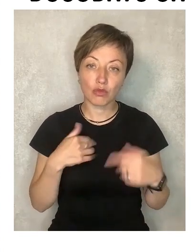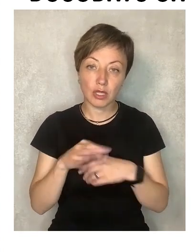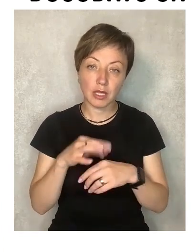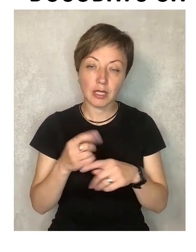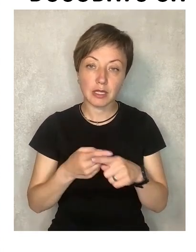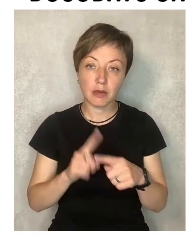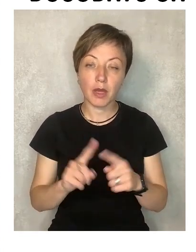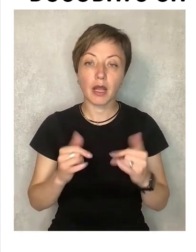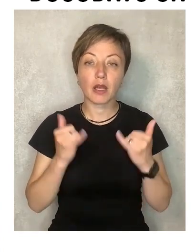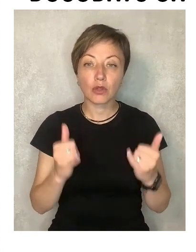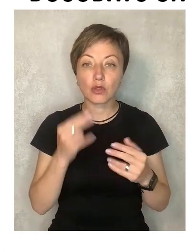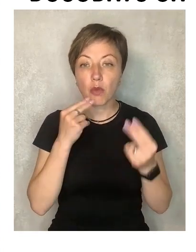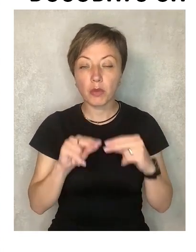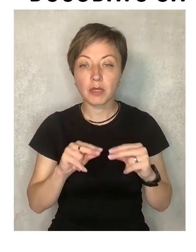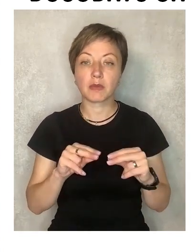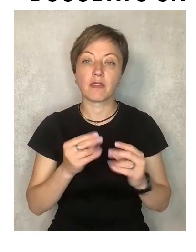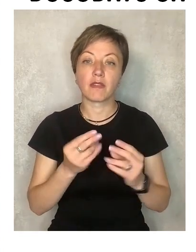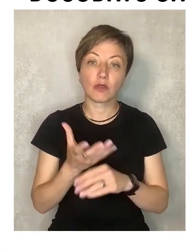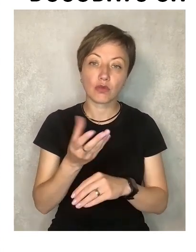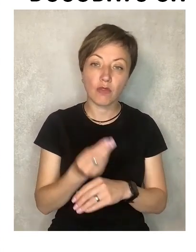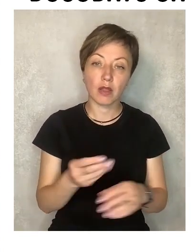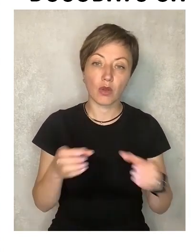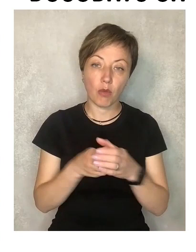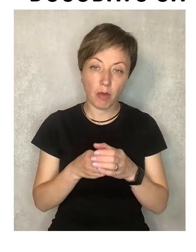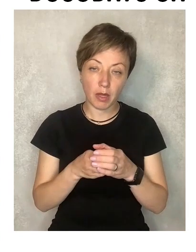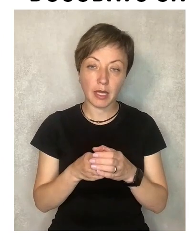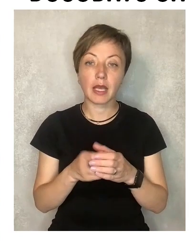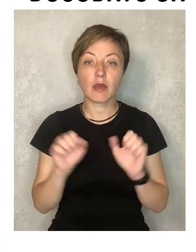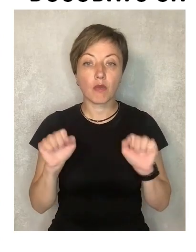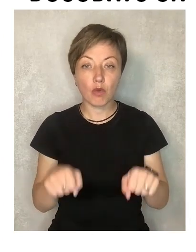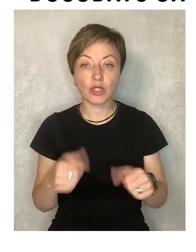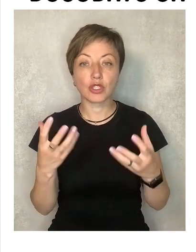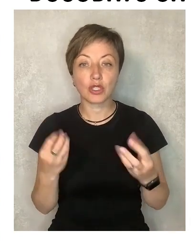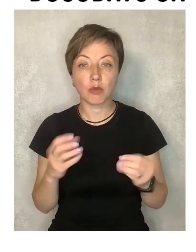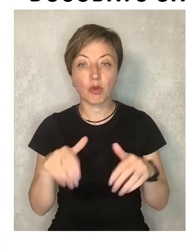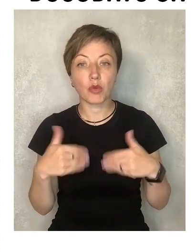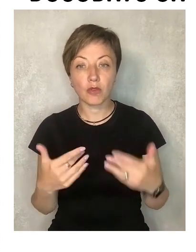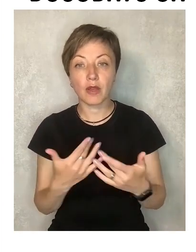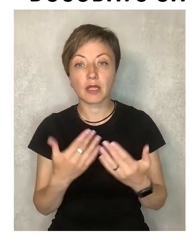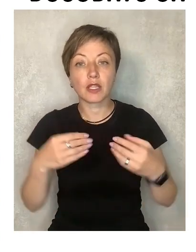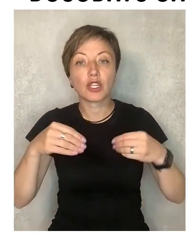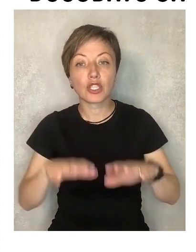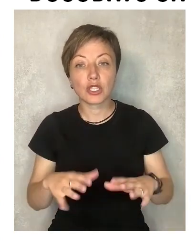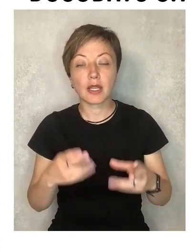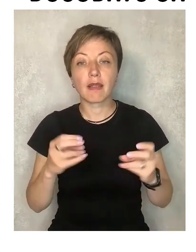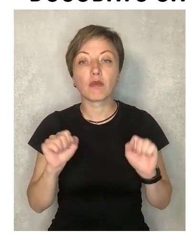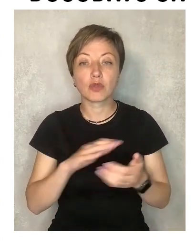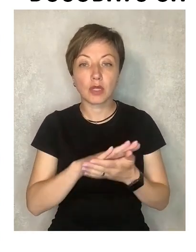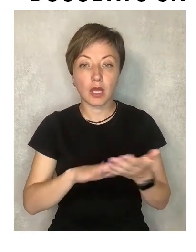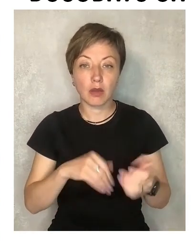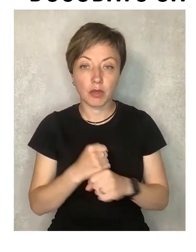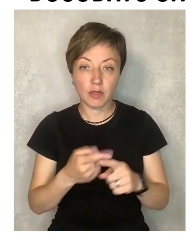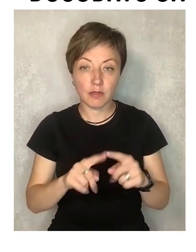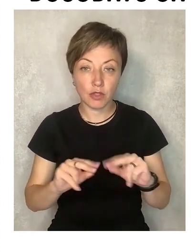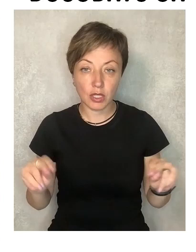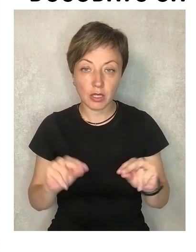щоб оптимізувати фінансування у громаді. І можна там теж пропонувати рішення, тобто, де можуть далі працювати ці вчителі, вони,